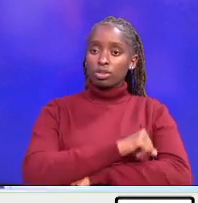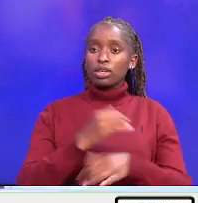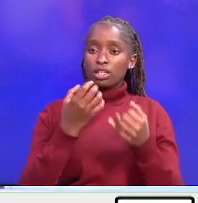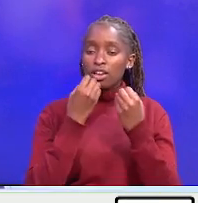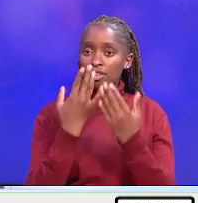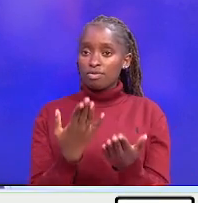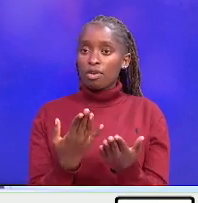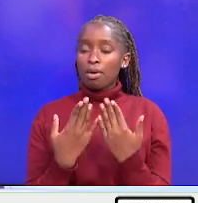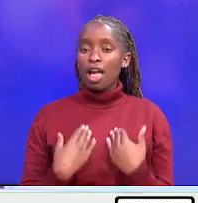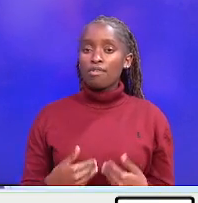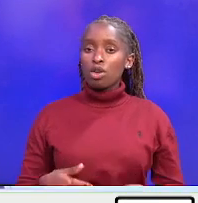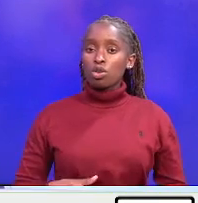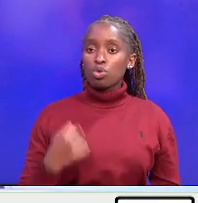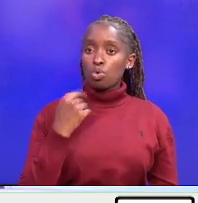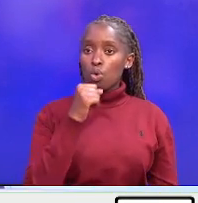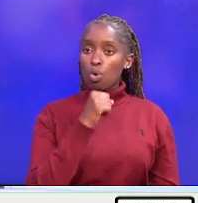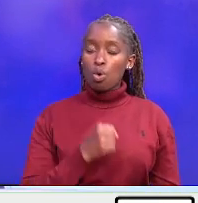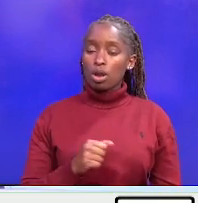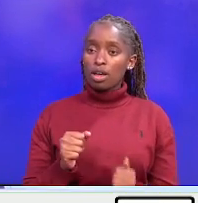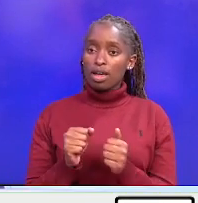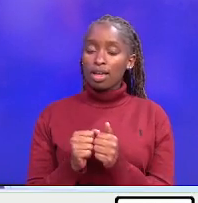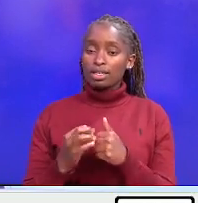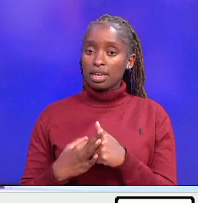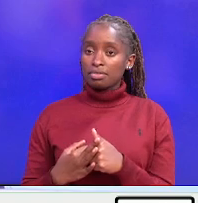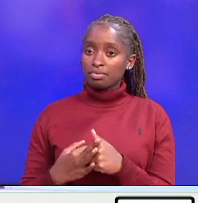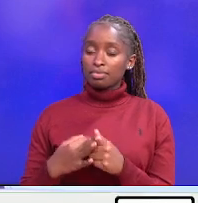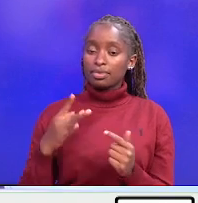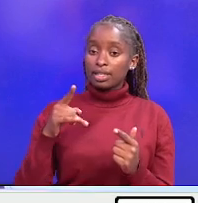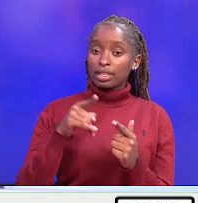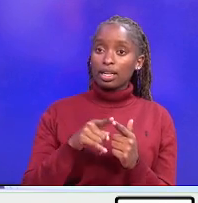na vijana ni radhi wenye umri wa miaka 18 hadi